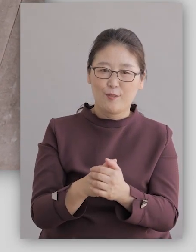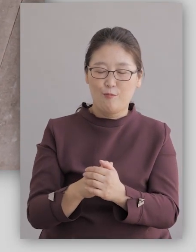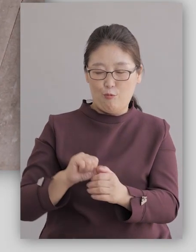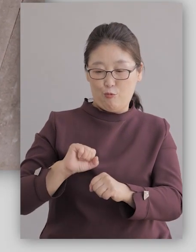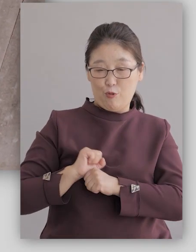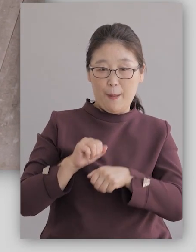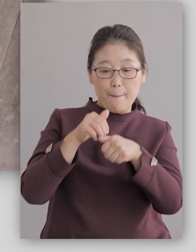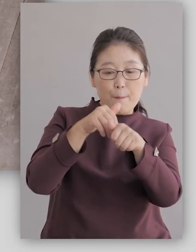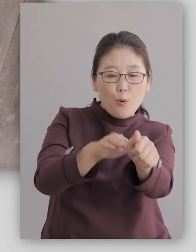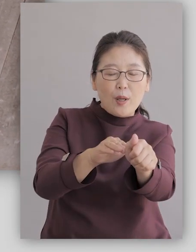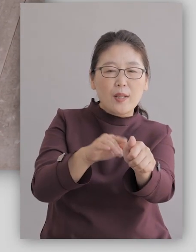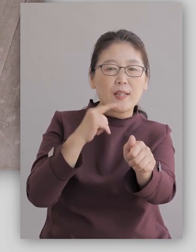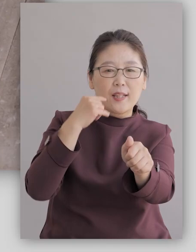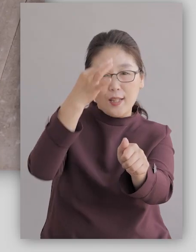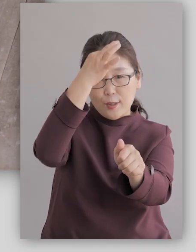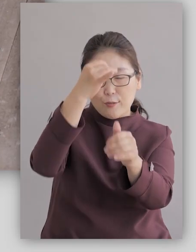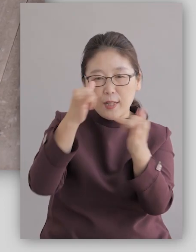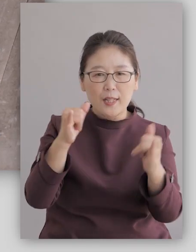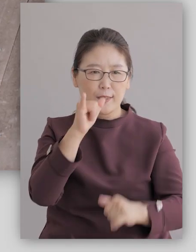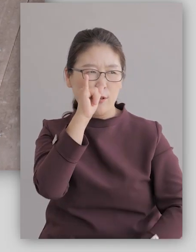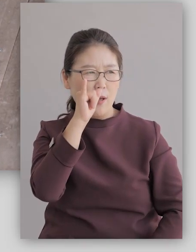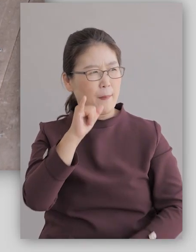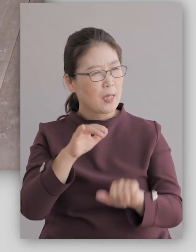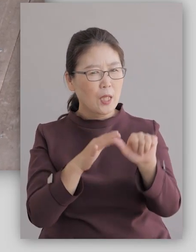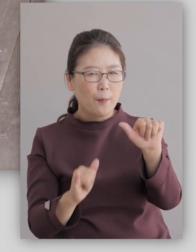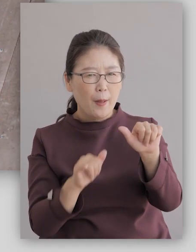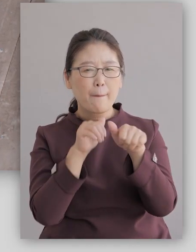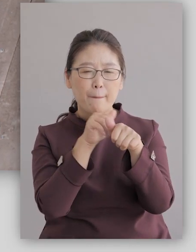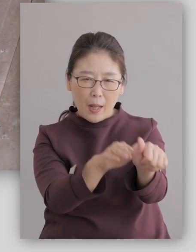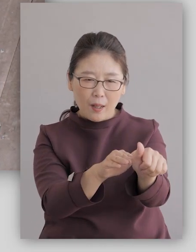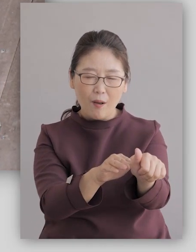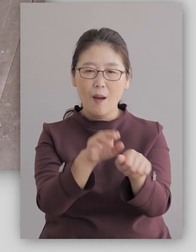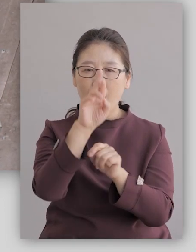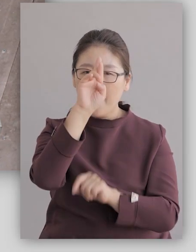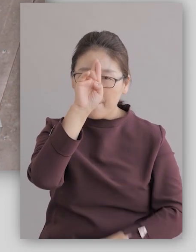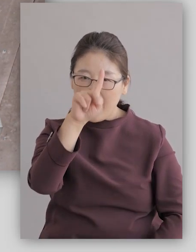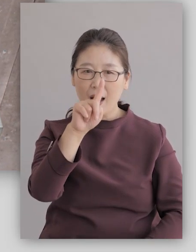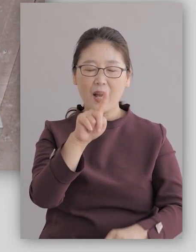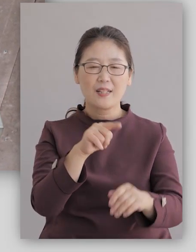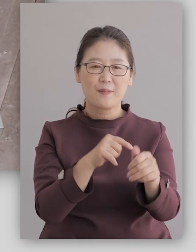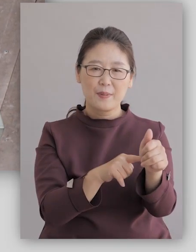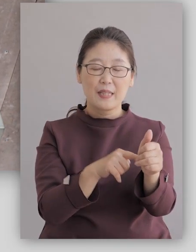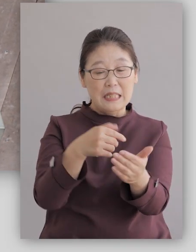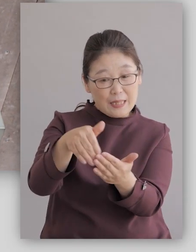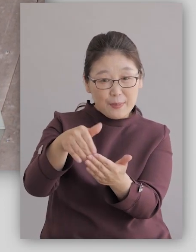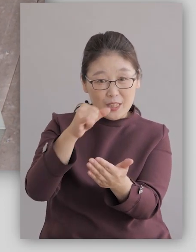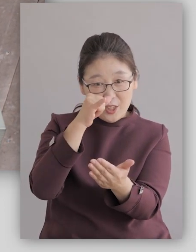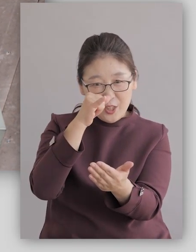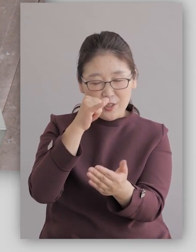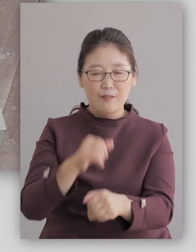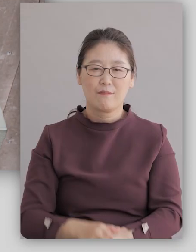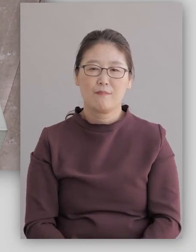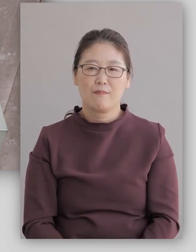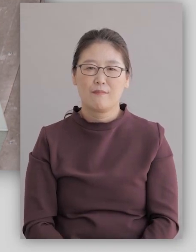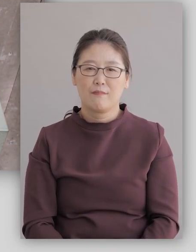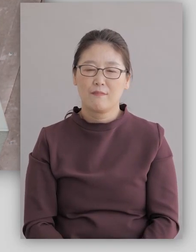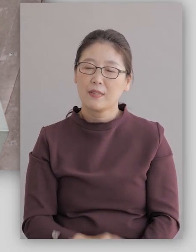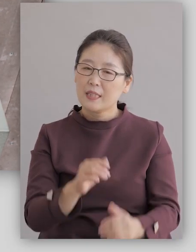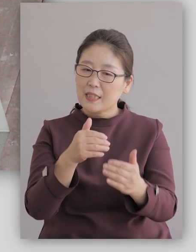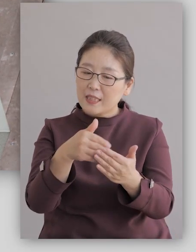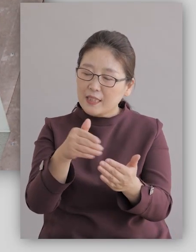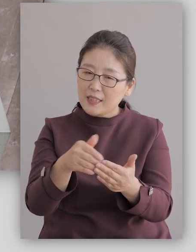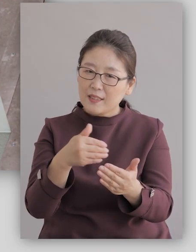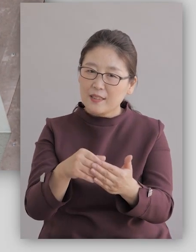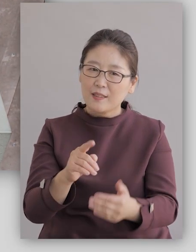예술가들을 5분을 파견을 하게 되죠. 박영선 작가님은 스케치를 남겼는데요. 이분 동안